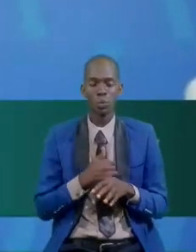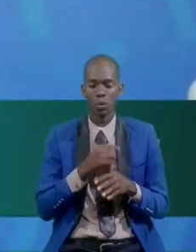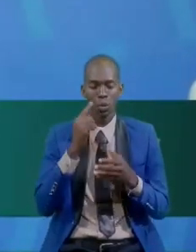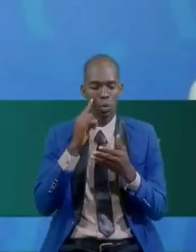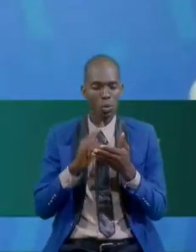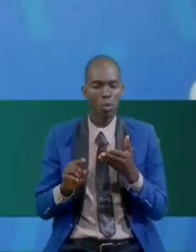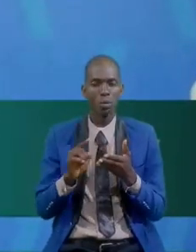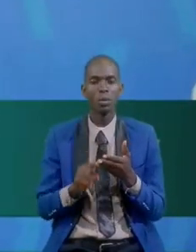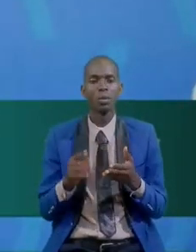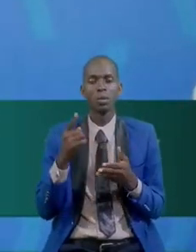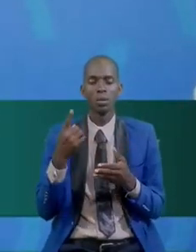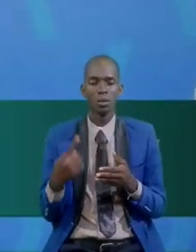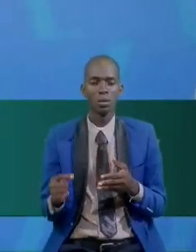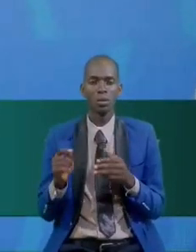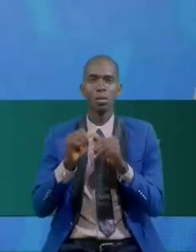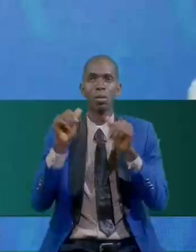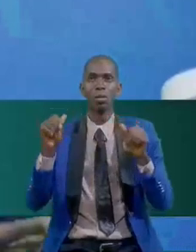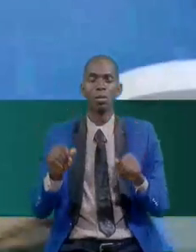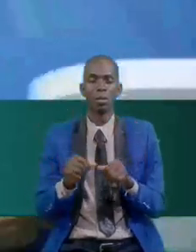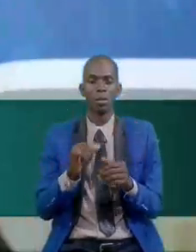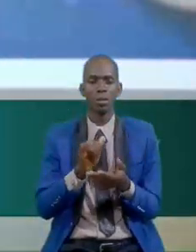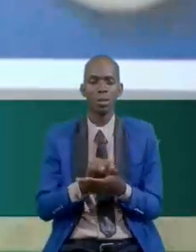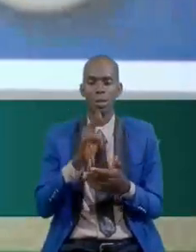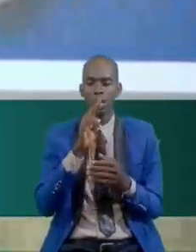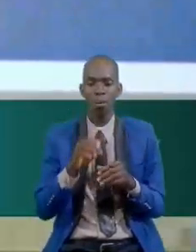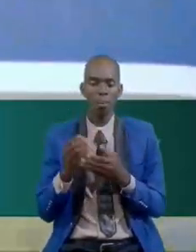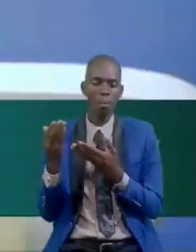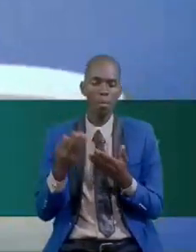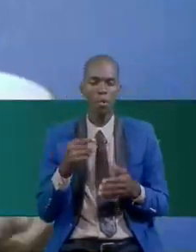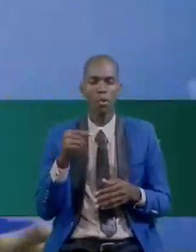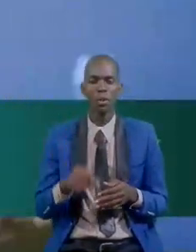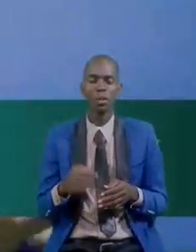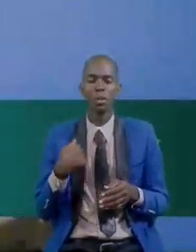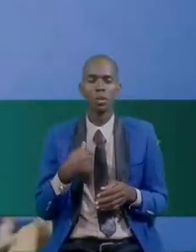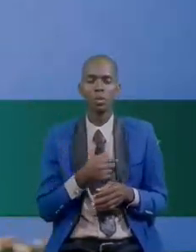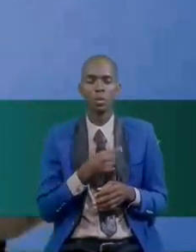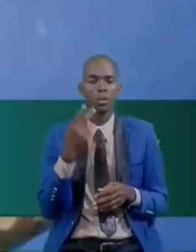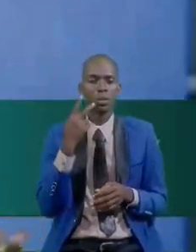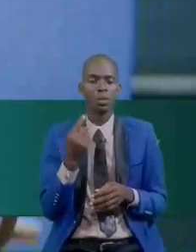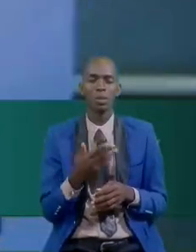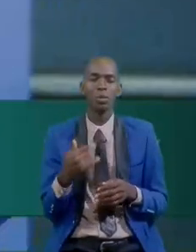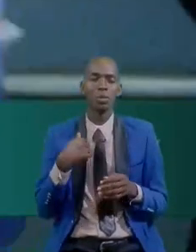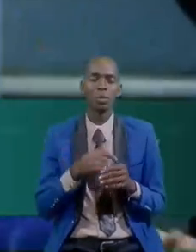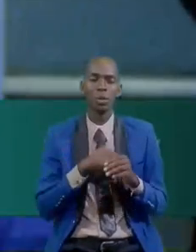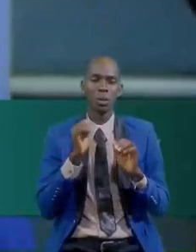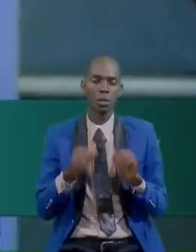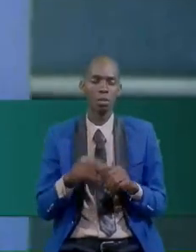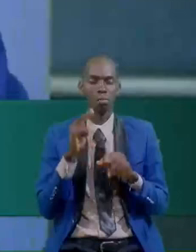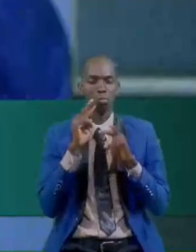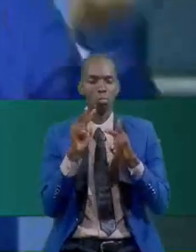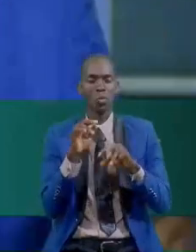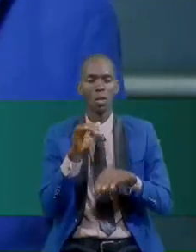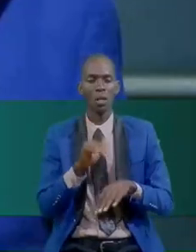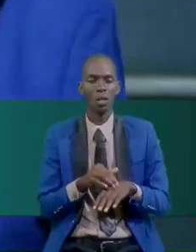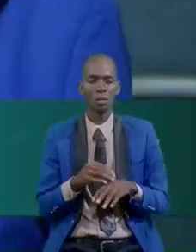observer les autels qui ont été renversés. Nous devons voir les choses que nous pouvons observer